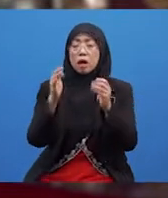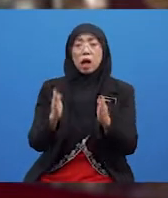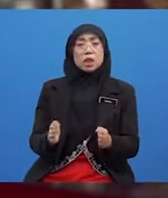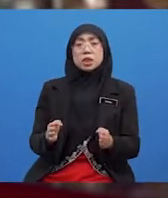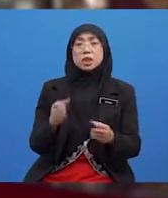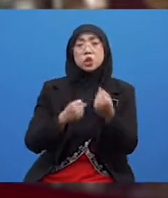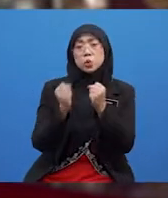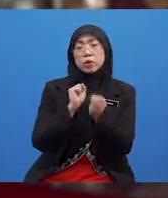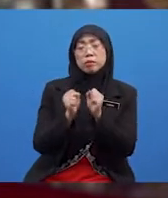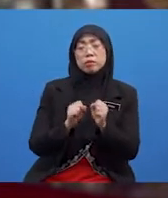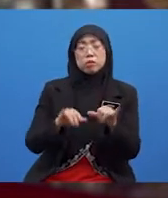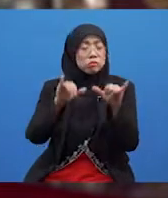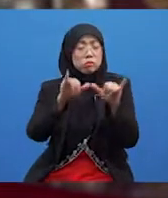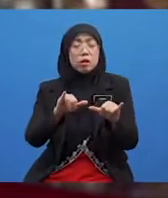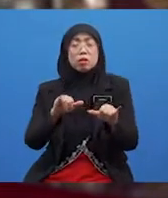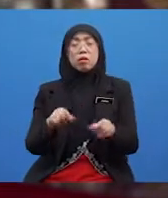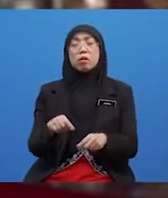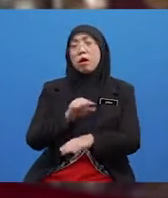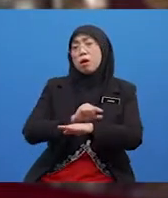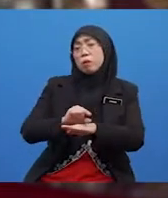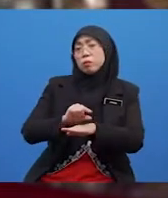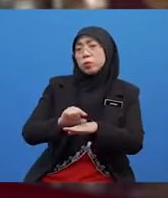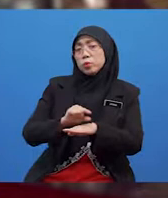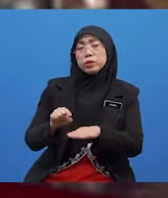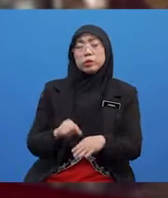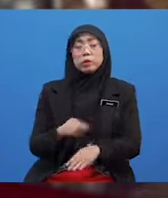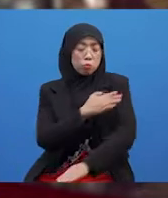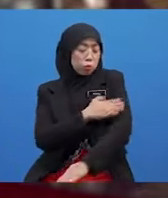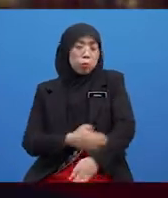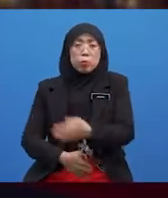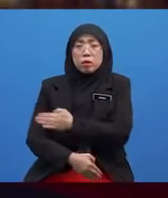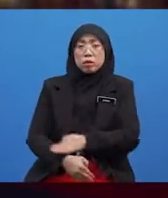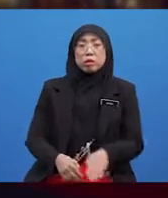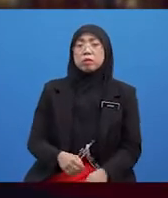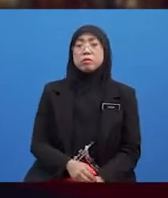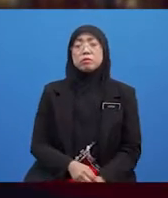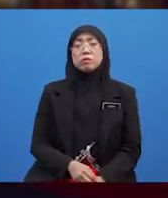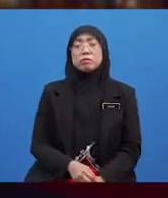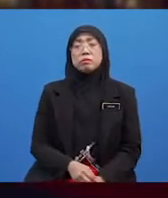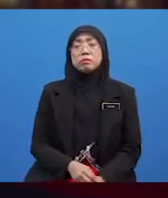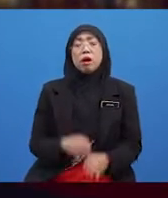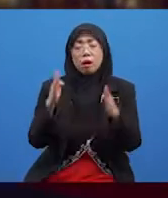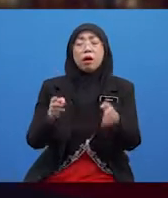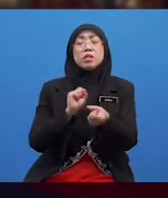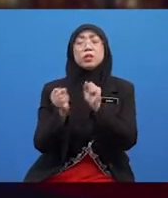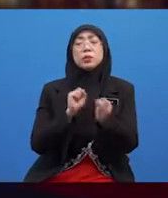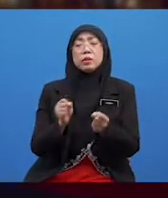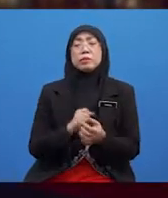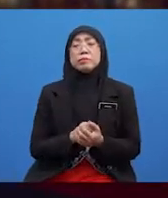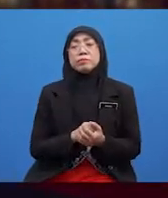konsisten. Pergerakan seperti di mana dan bila yang menyerupai dari